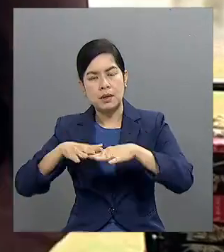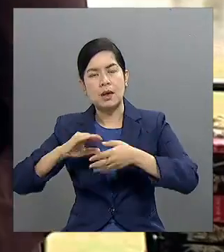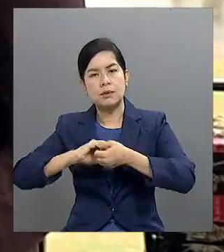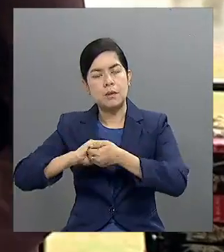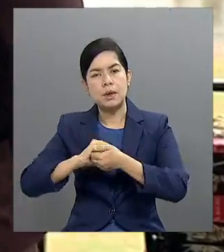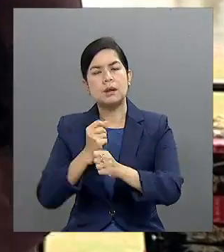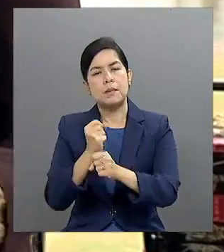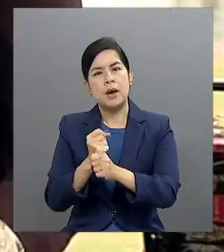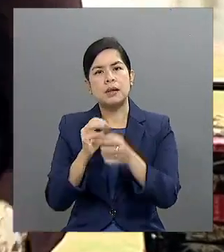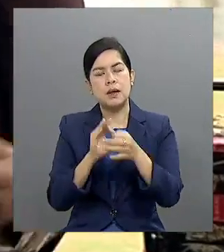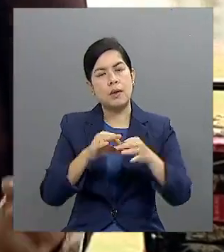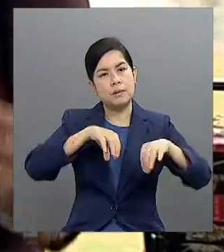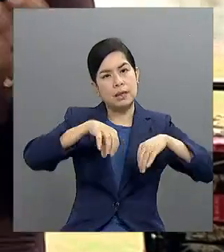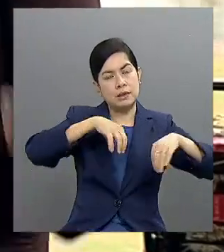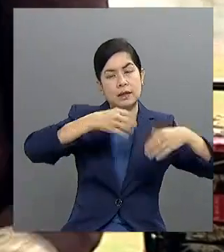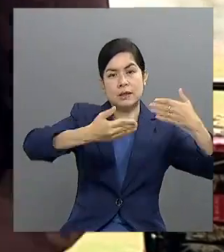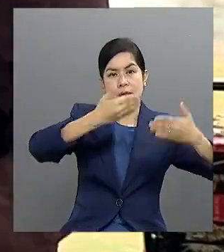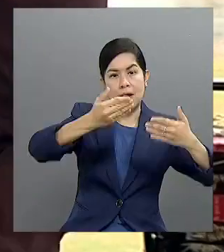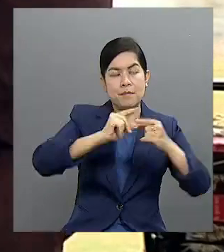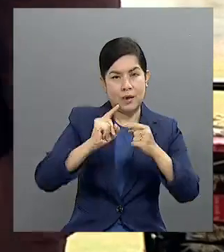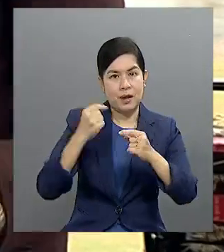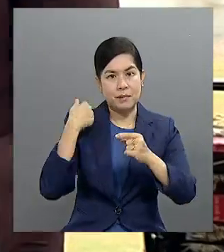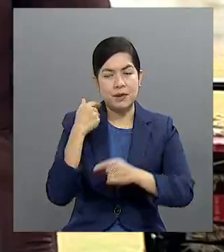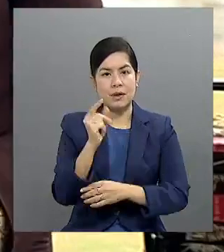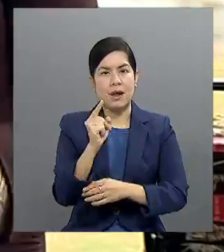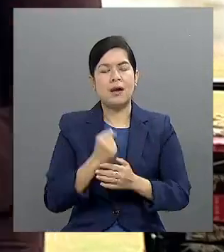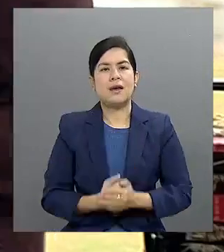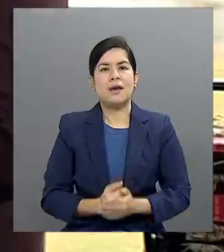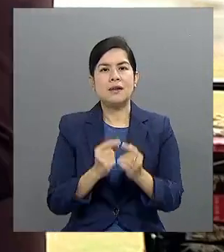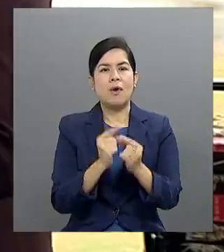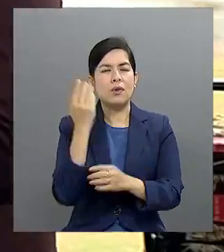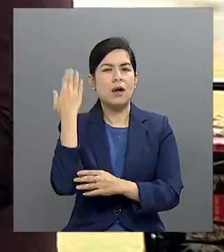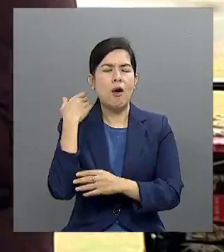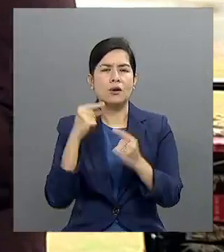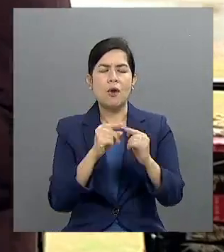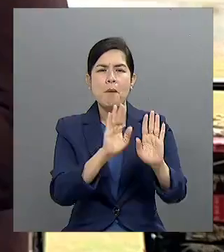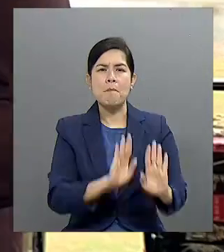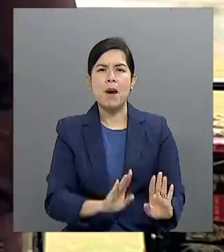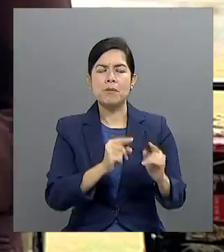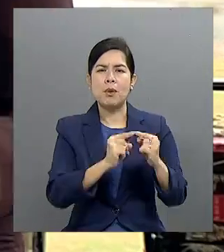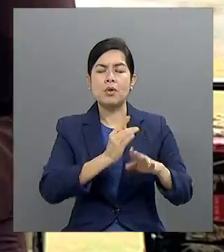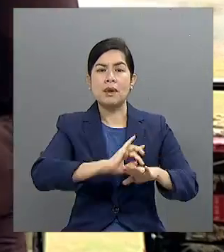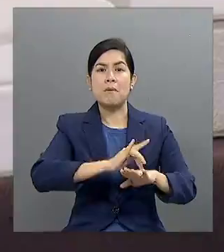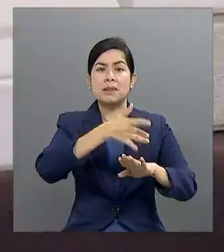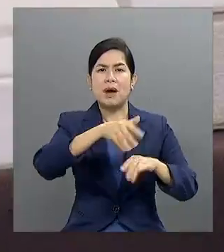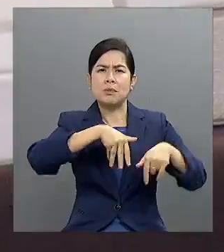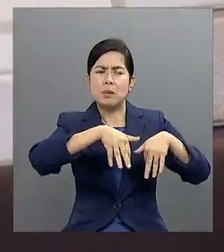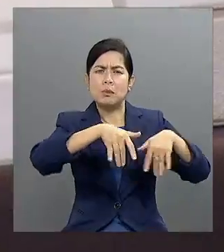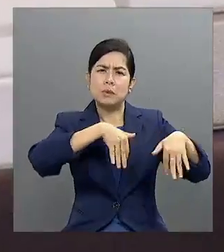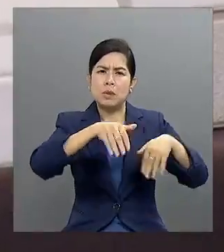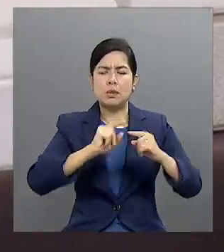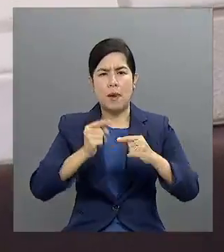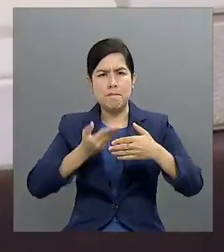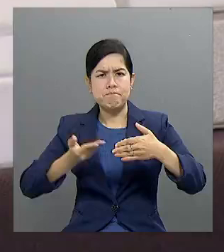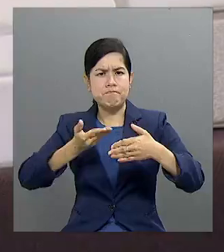รค์นะครับก็คือเราทำในเรื่องของจากที่มันเป็นโลโก้นะครับทำยังไงก็ได้ให้มันมีเลิศให้เลิศค่าขึ้นมานะครับเราก็ทำกิจกรรมการท่อง